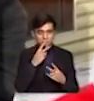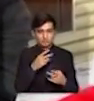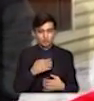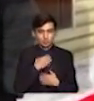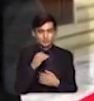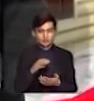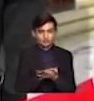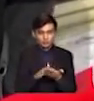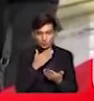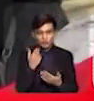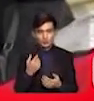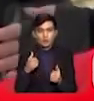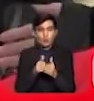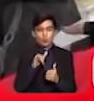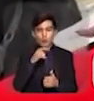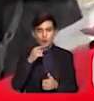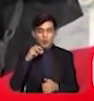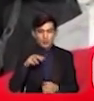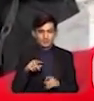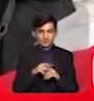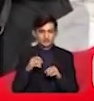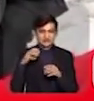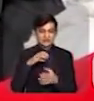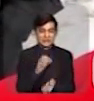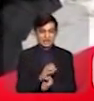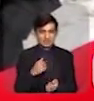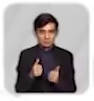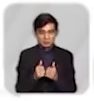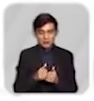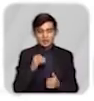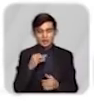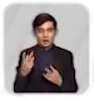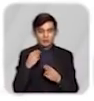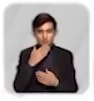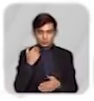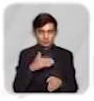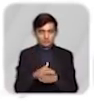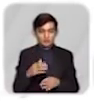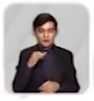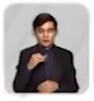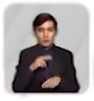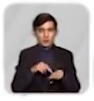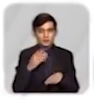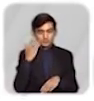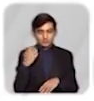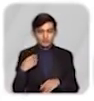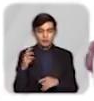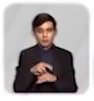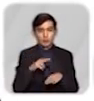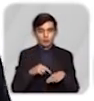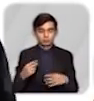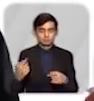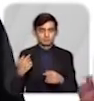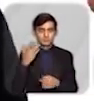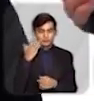күрелмеген. Көмірдің қасында тұрмыз. Ешқандай условие жоқ. Обещание орындалған жоқ. Бізді міне күнделікті полиция қызметкерлерін бізге айдап салады. Полиция